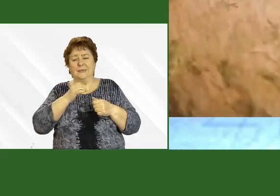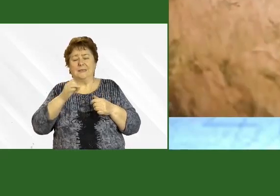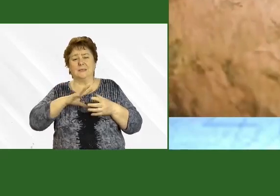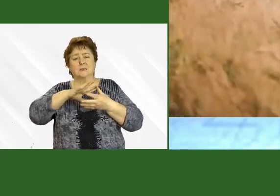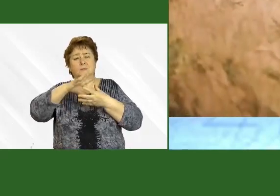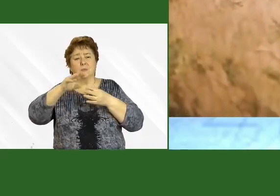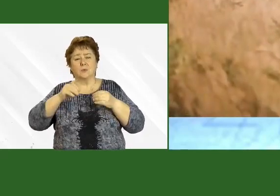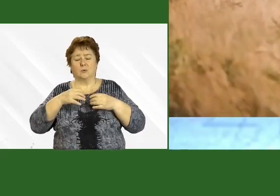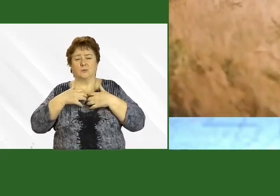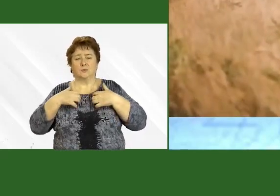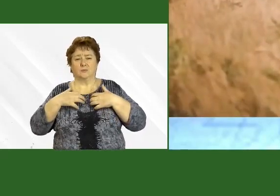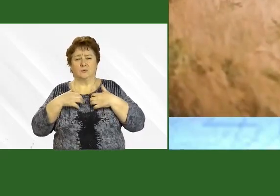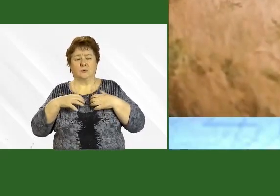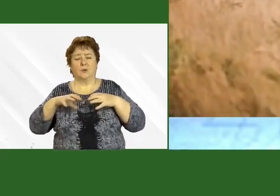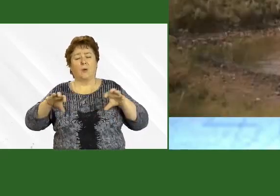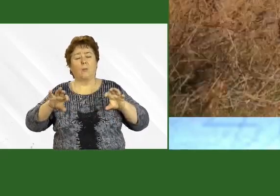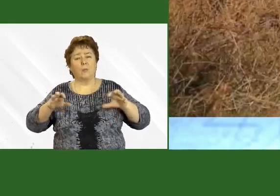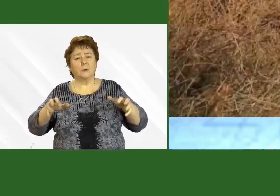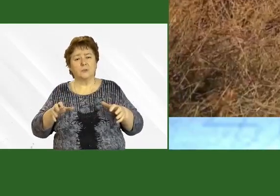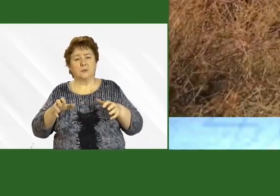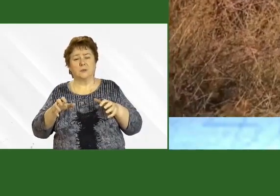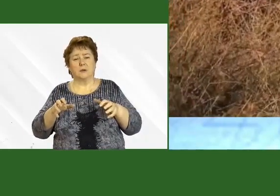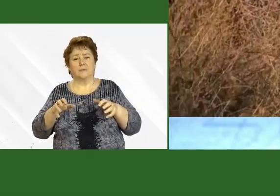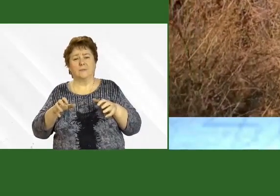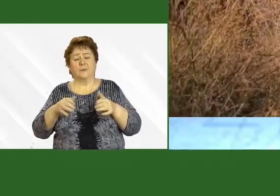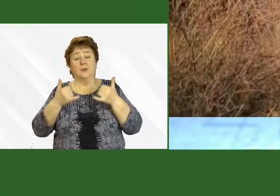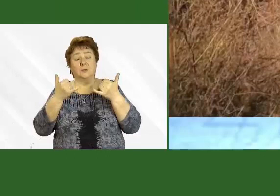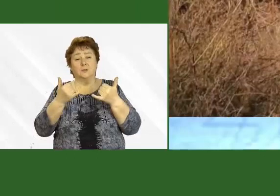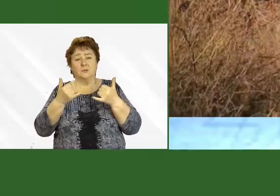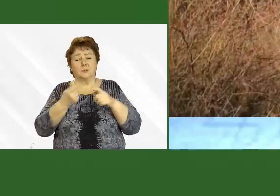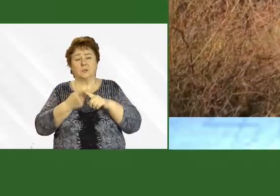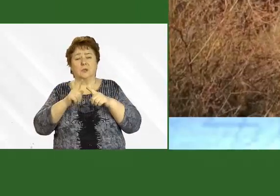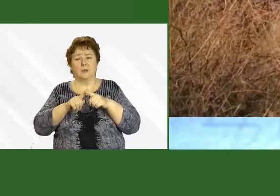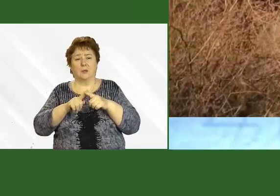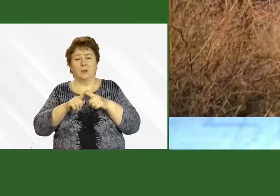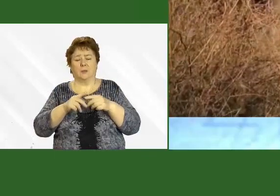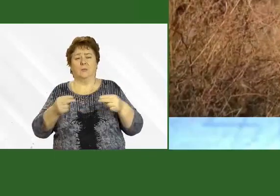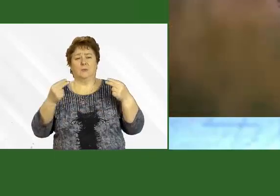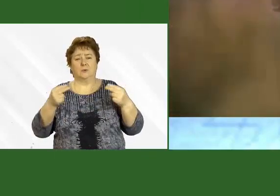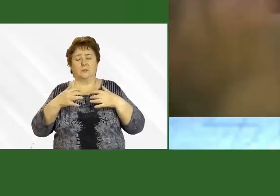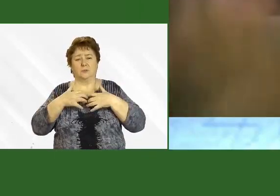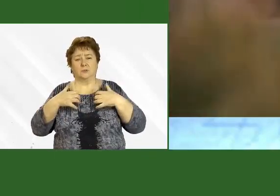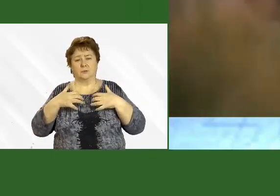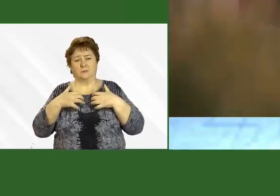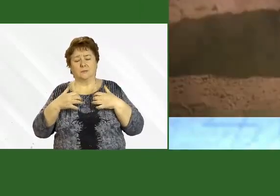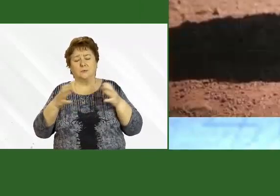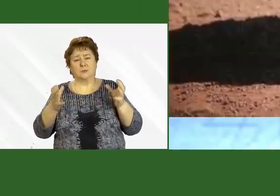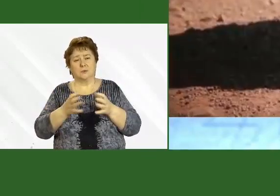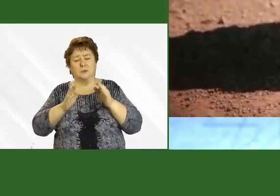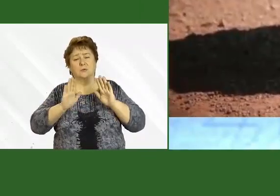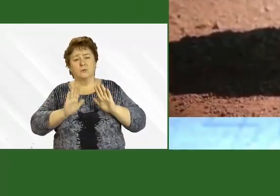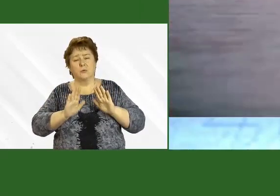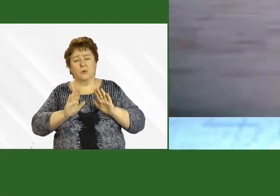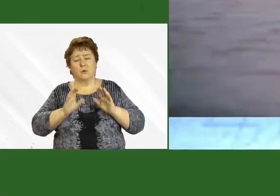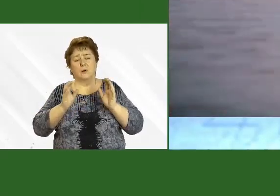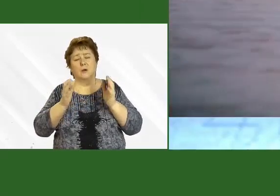животных материка увы сейчас это великолепное животное сохранилась только